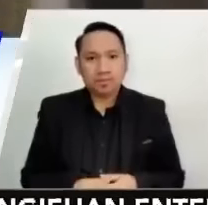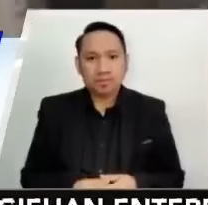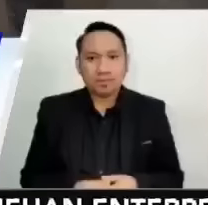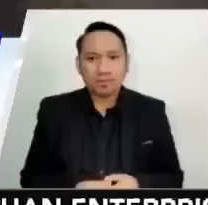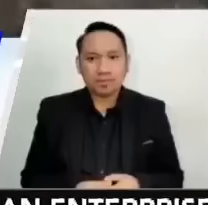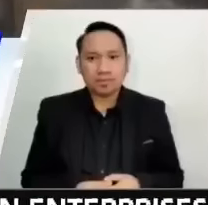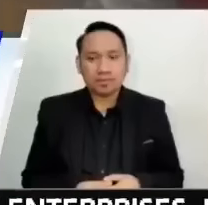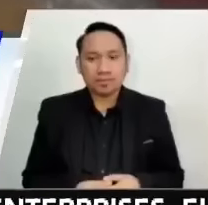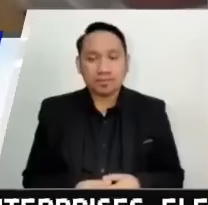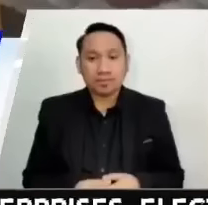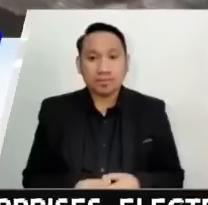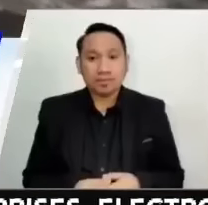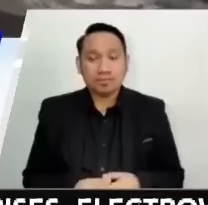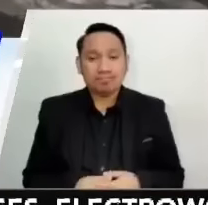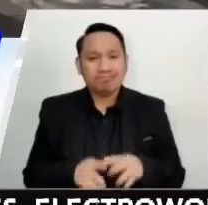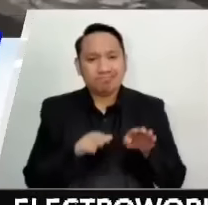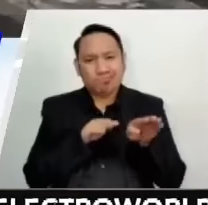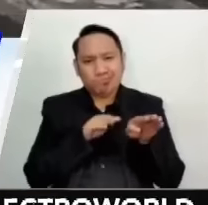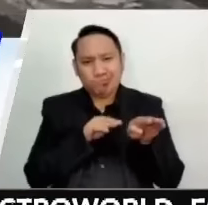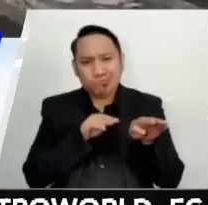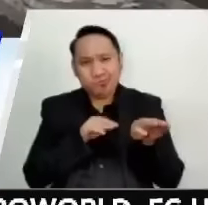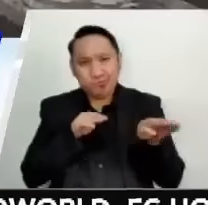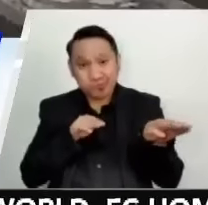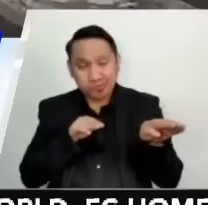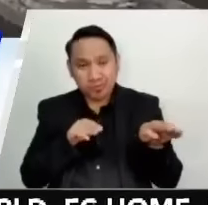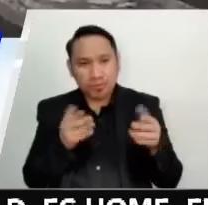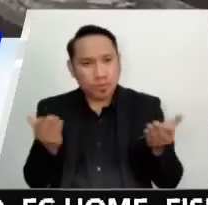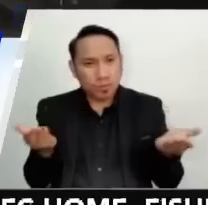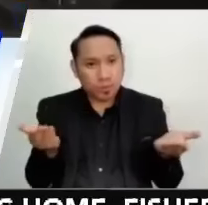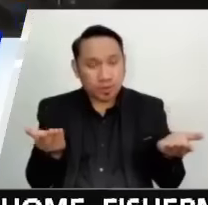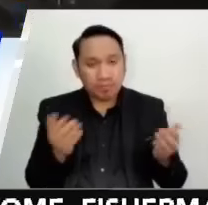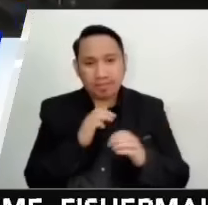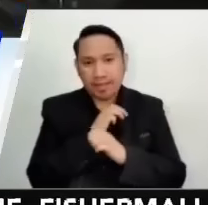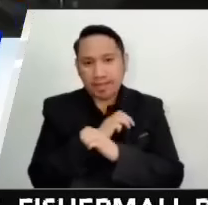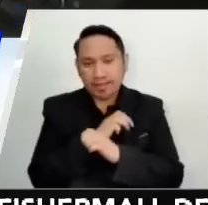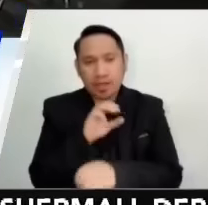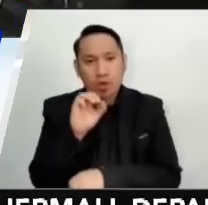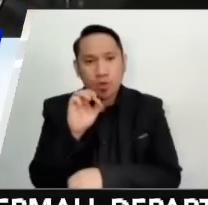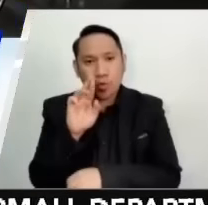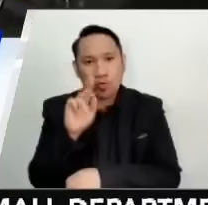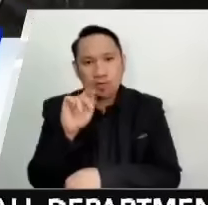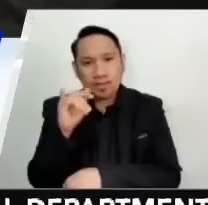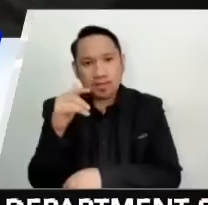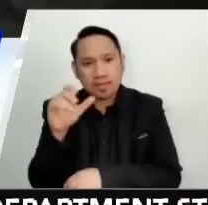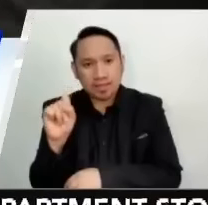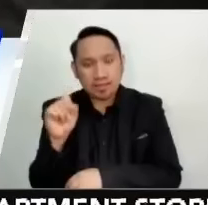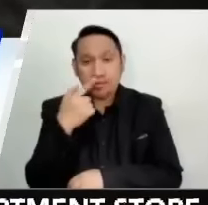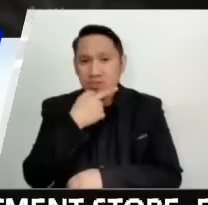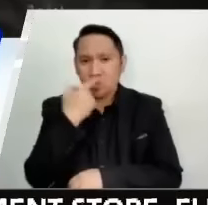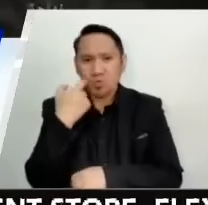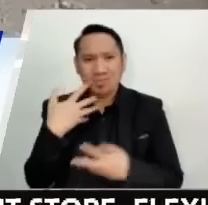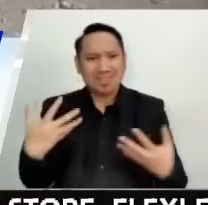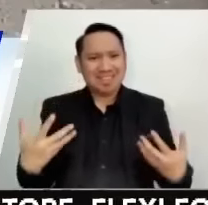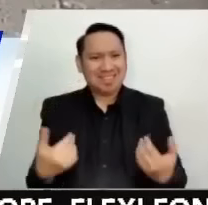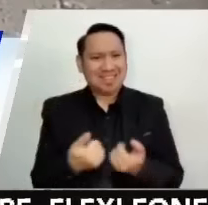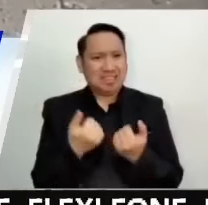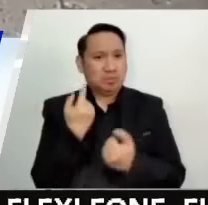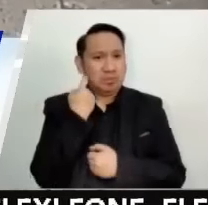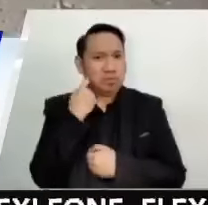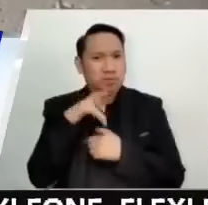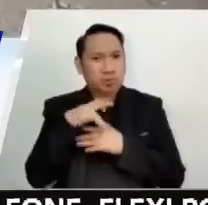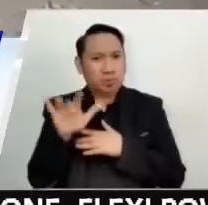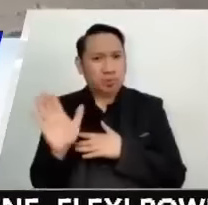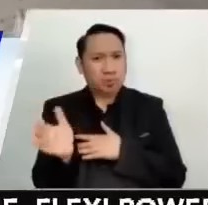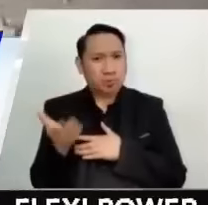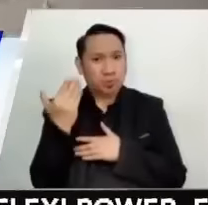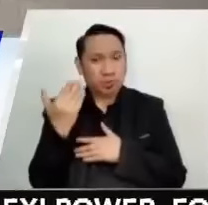Bumigat ang daloy ng mga sasakyan sa bahaging ito ng EDSA Ortigas dahil sa isang aksidente kaninang madaling araw.